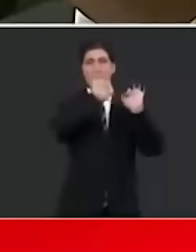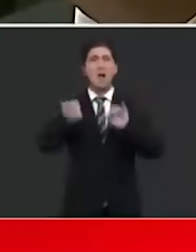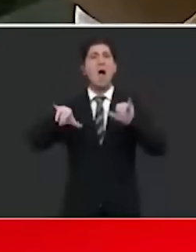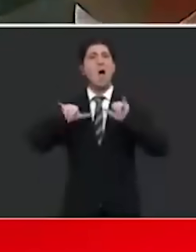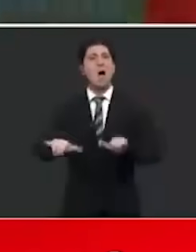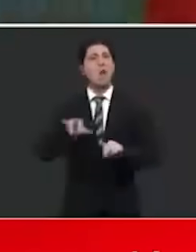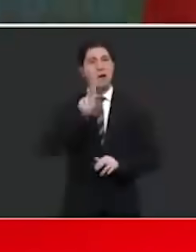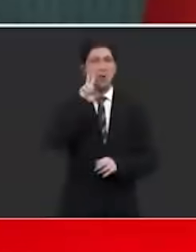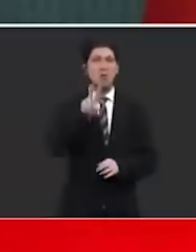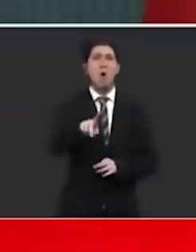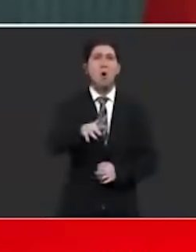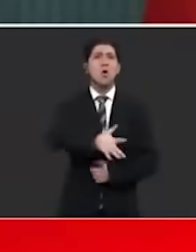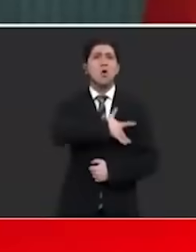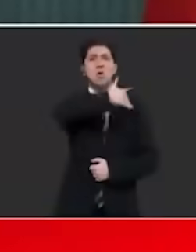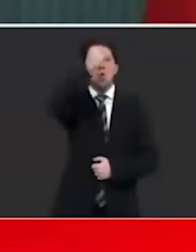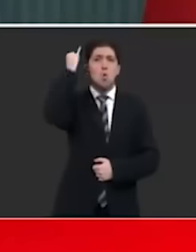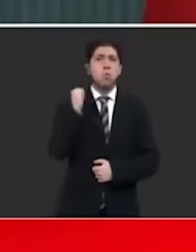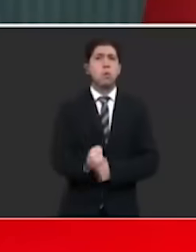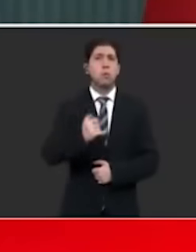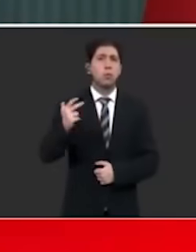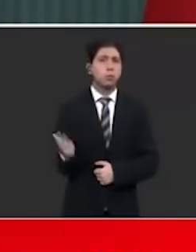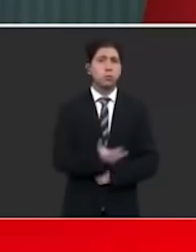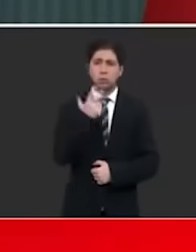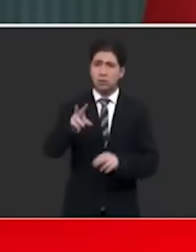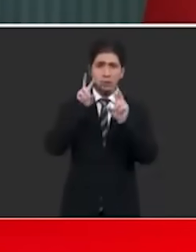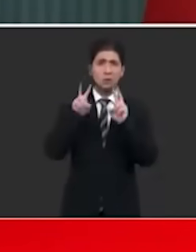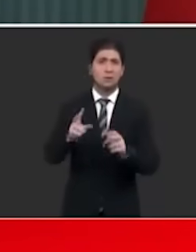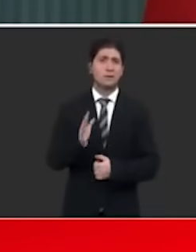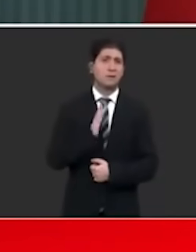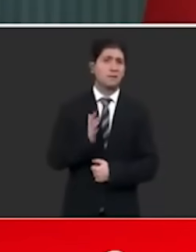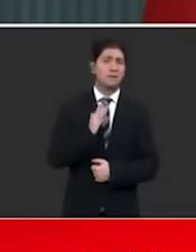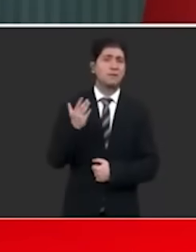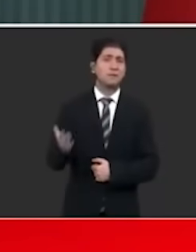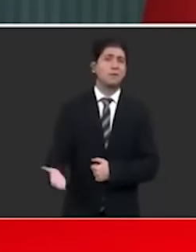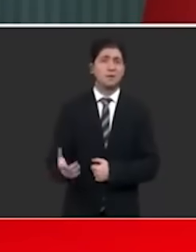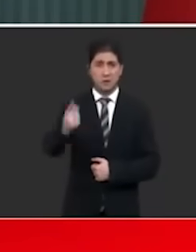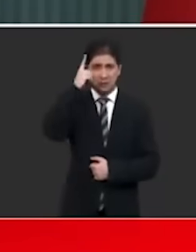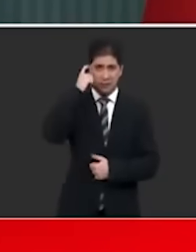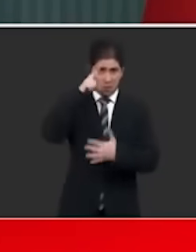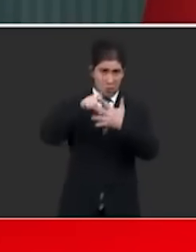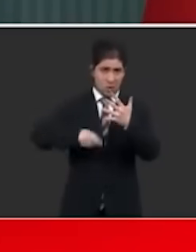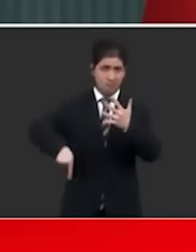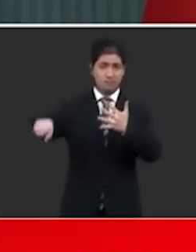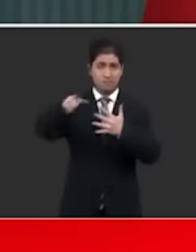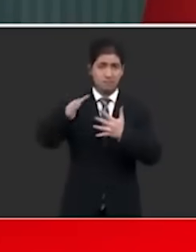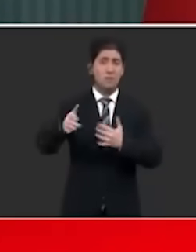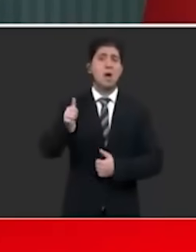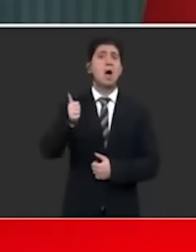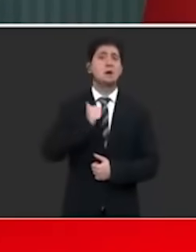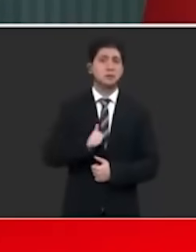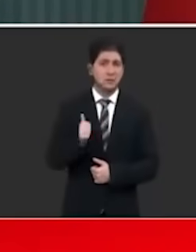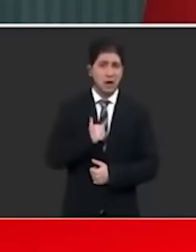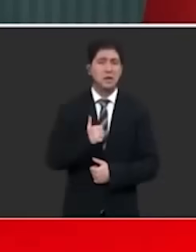aratmayan bir gaddarlık sergilenmektedir. İsrail yönetimi askeri ve